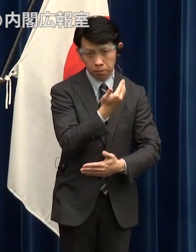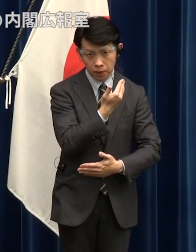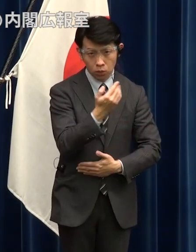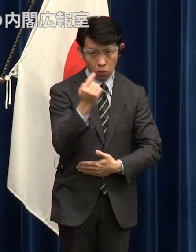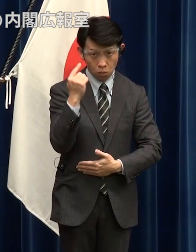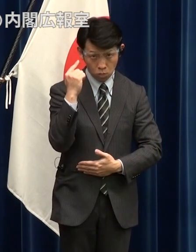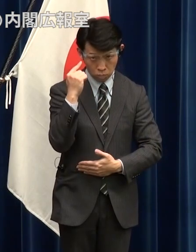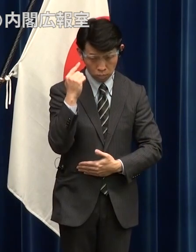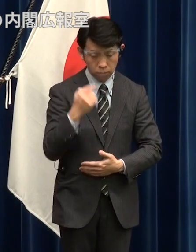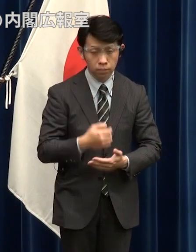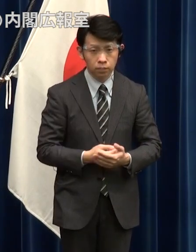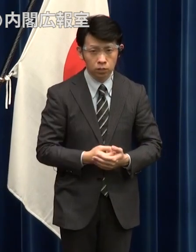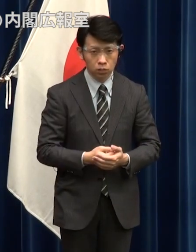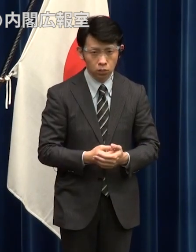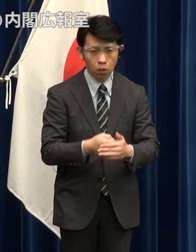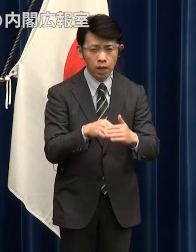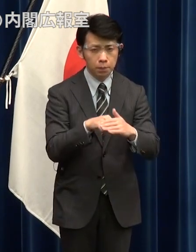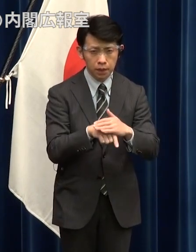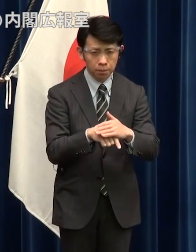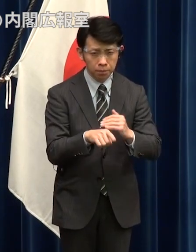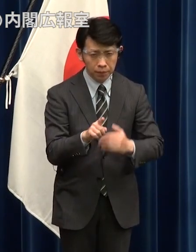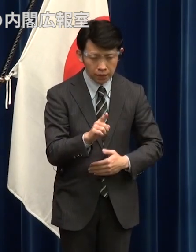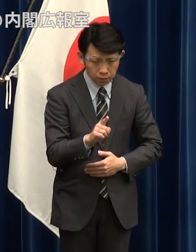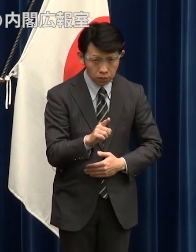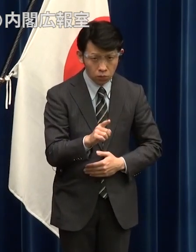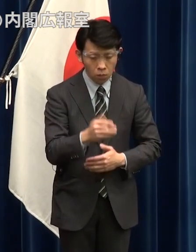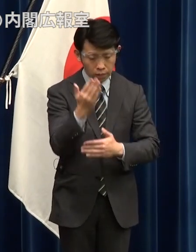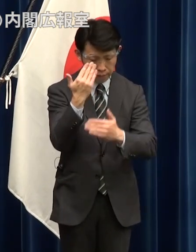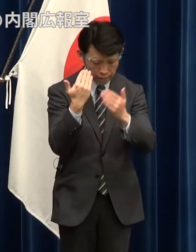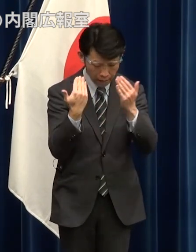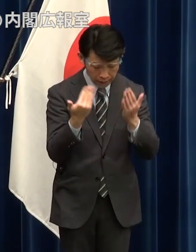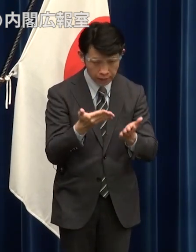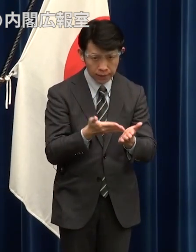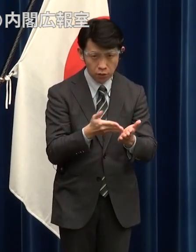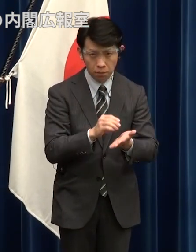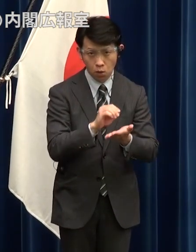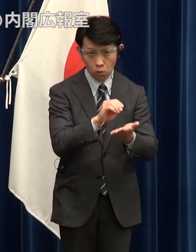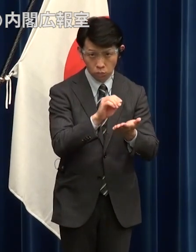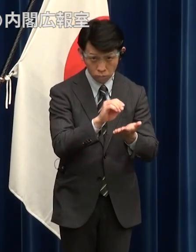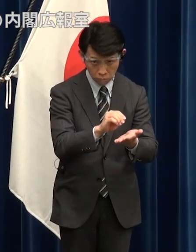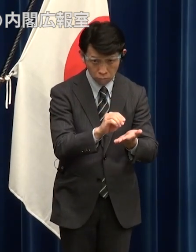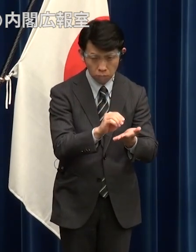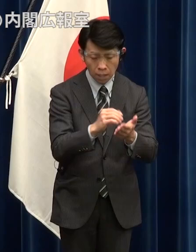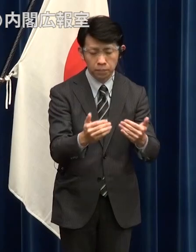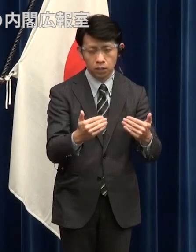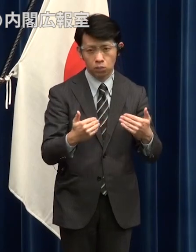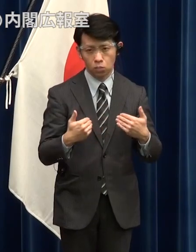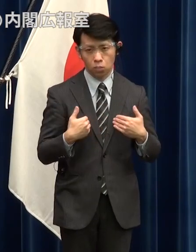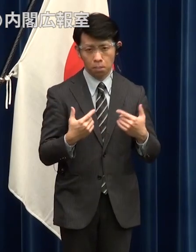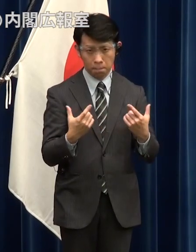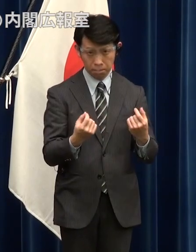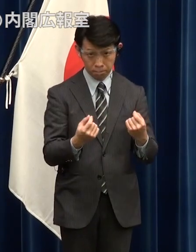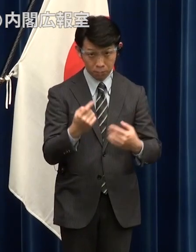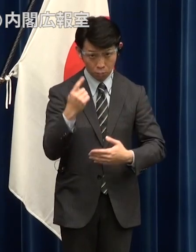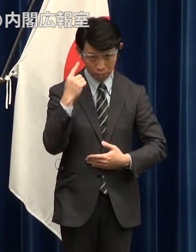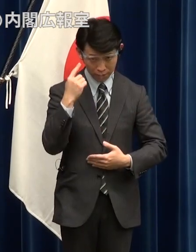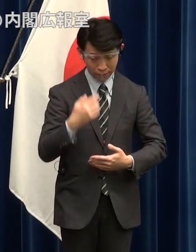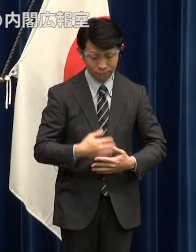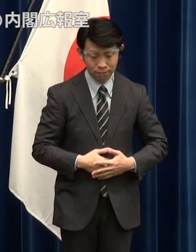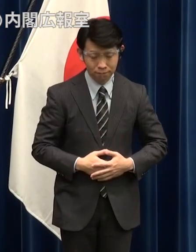し、その意味について、丁寧に説明をする、これは重要なことだと思います。